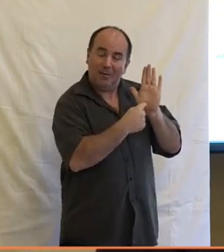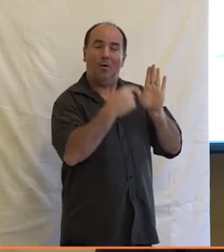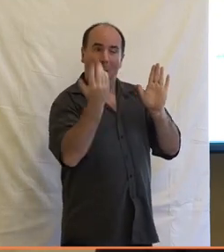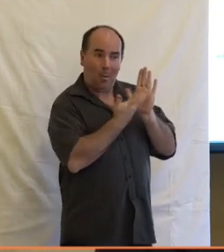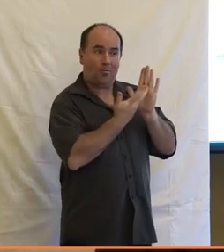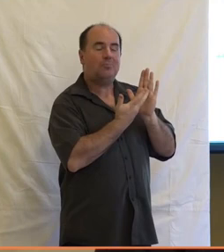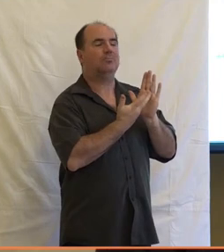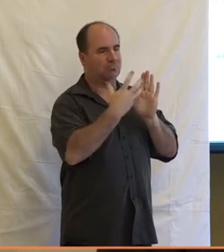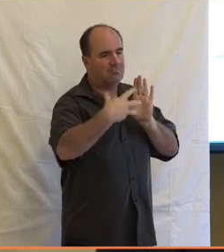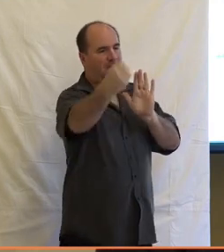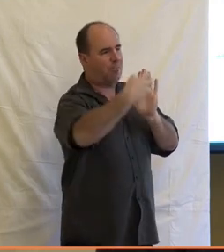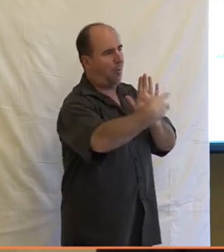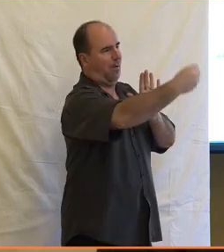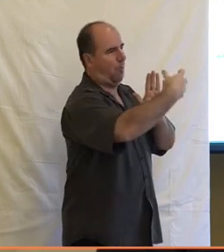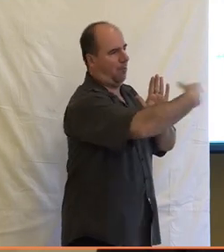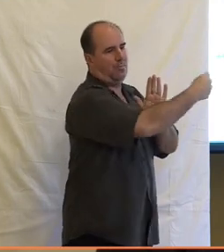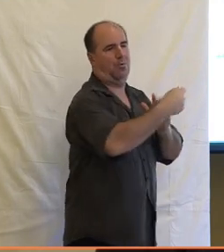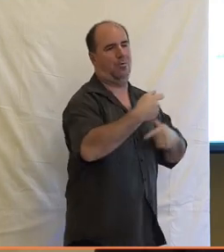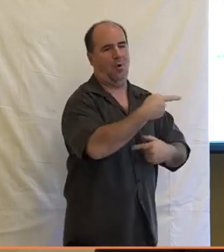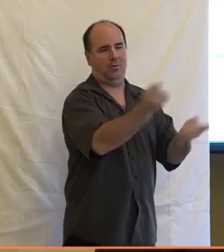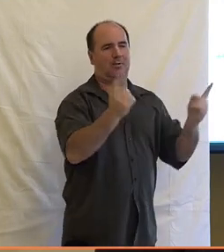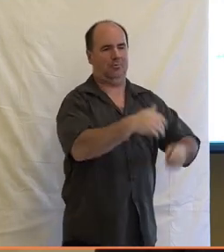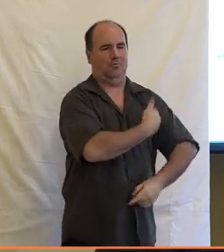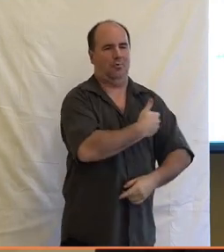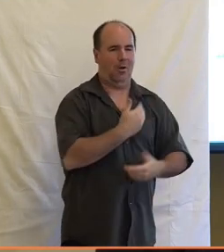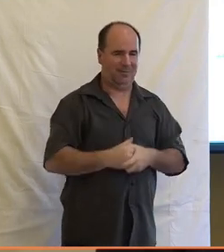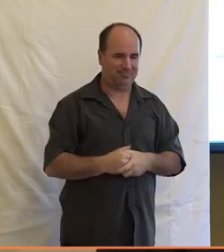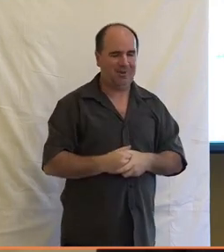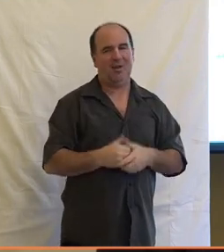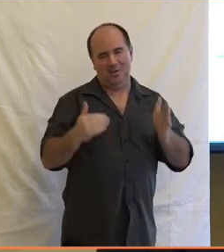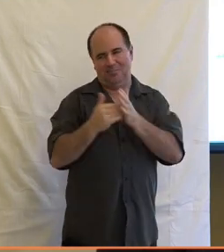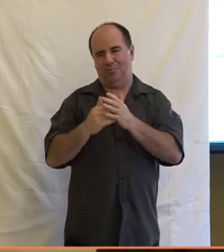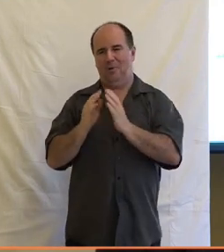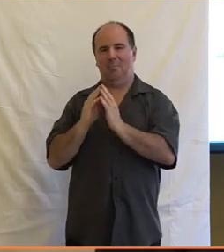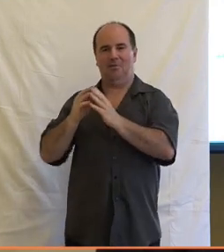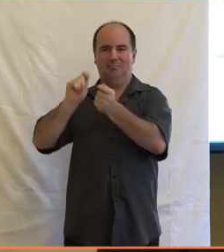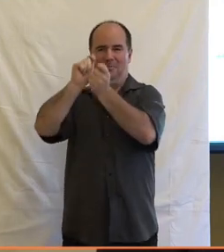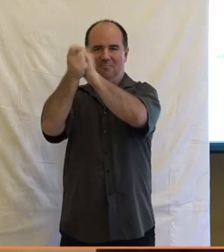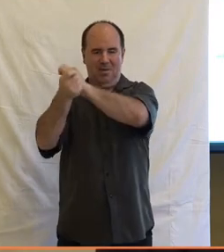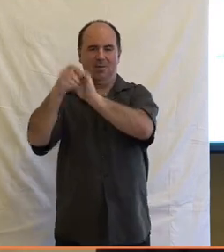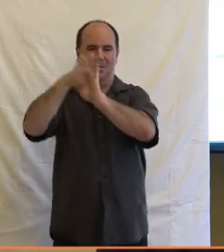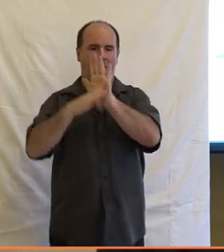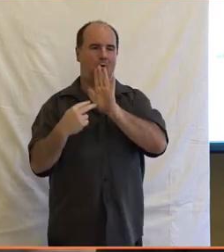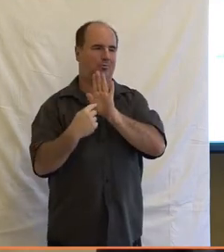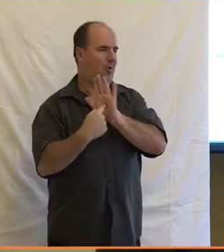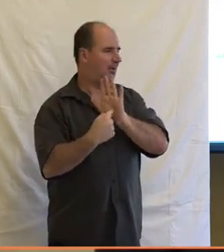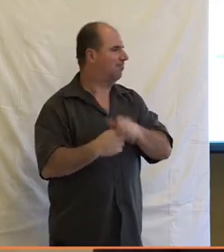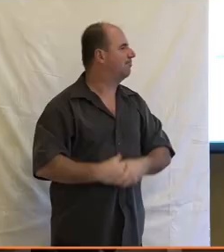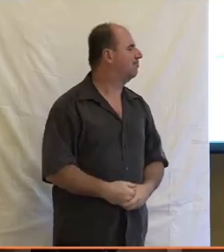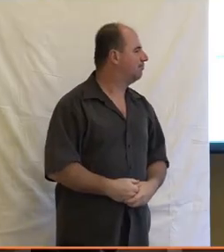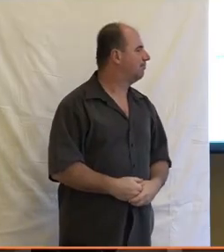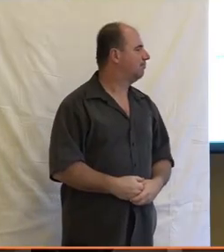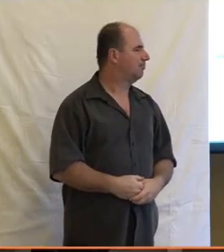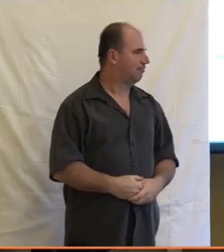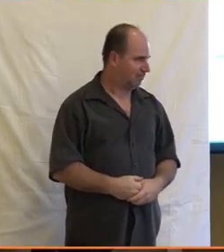jako cosi normálního, co tady prostě je a co dřív nebo později stejně bude každý potřebovat.